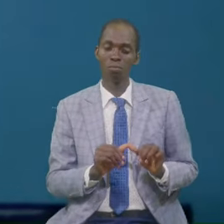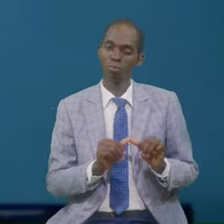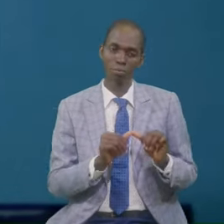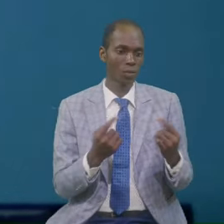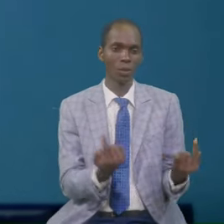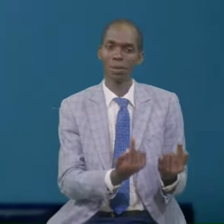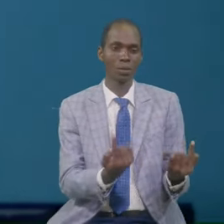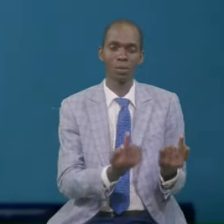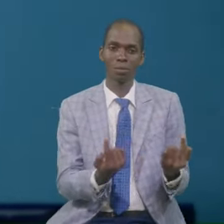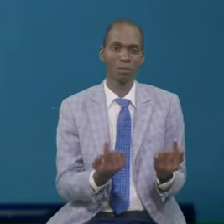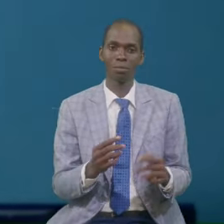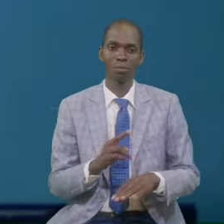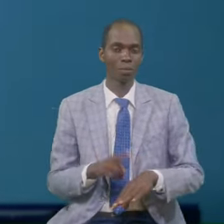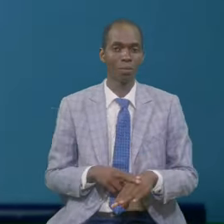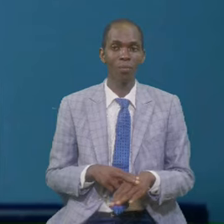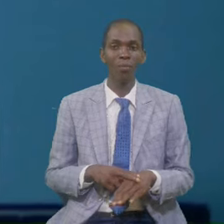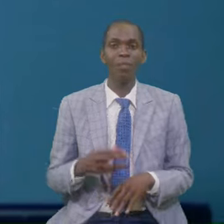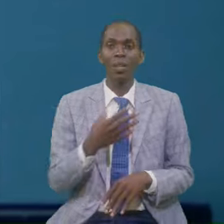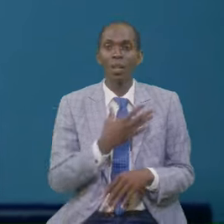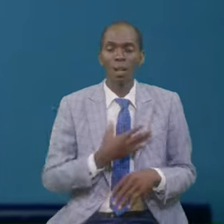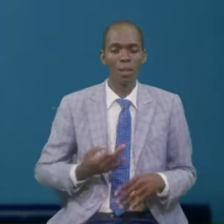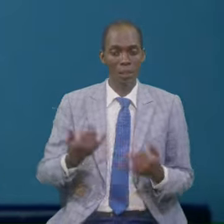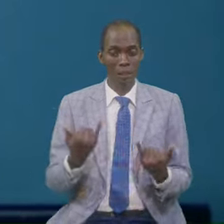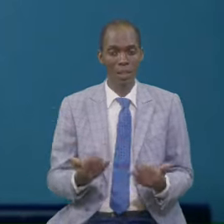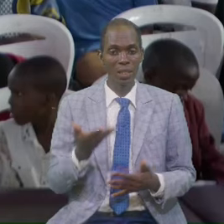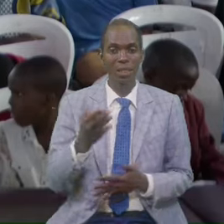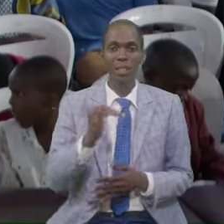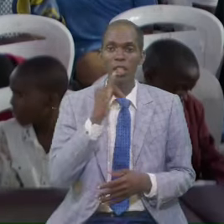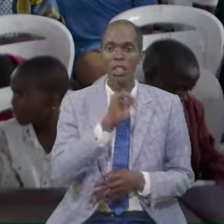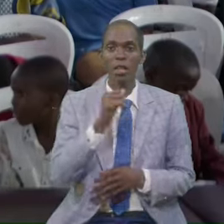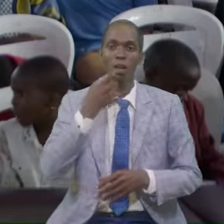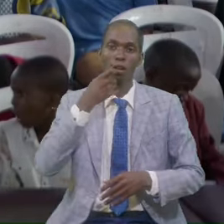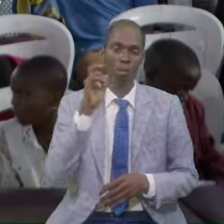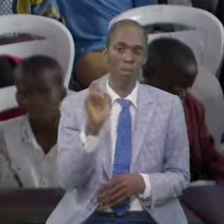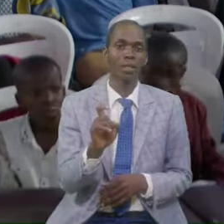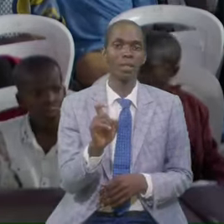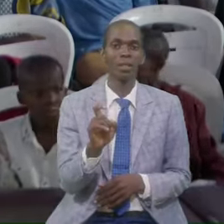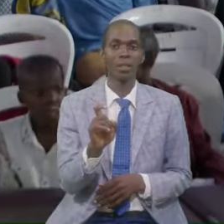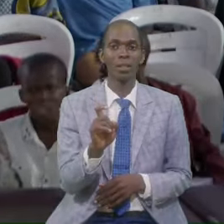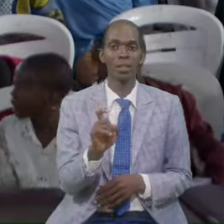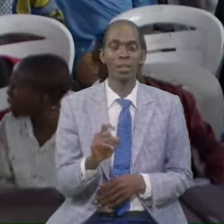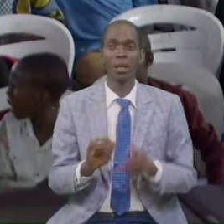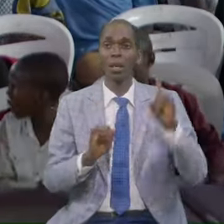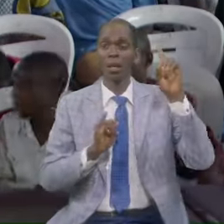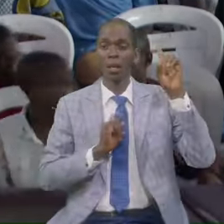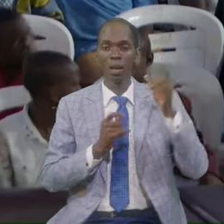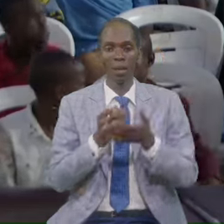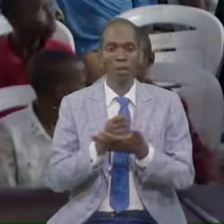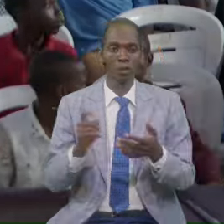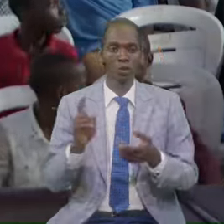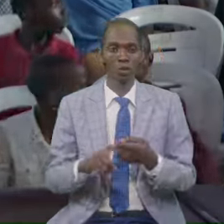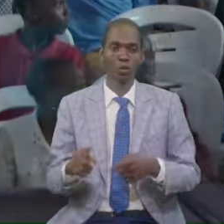చేసేవాడు చేయకూడదంటే. There is this command. ఆ విధమైన ఆజ్ఞగా ఇది కనబడుతోంది. I write unto you. నేను